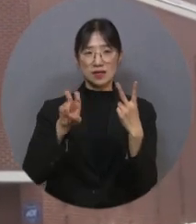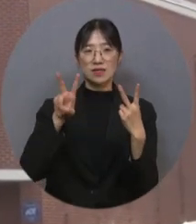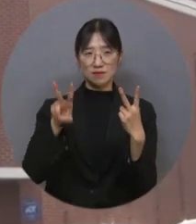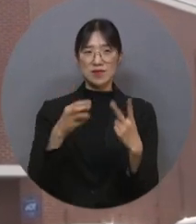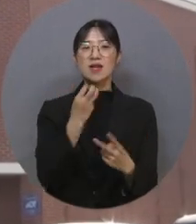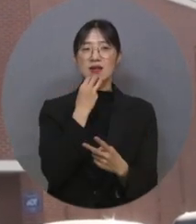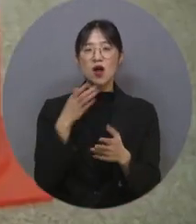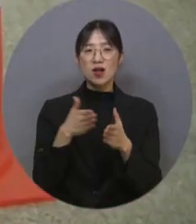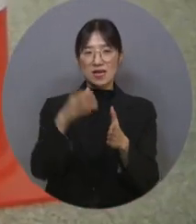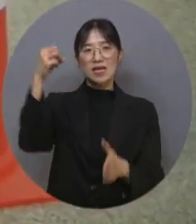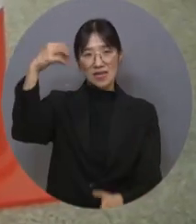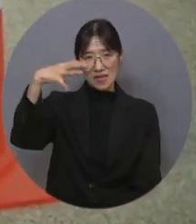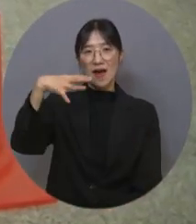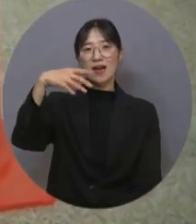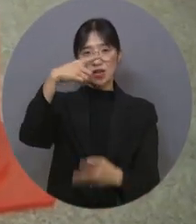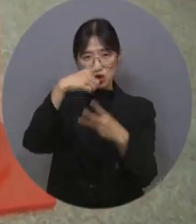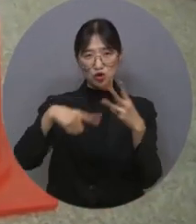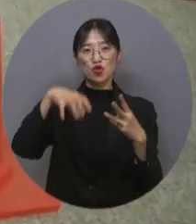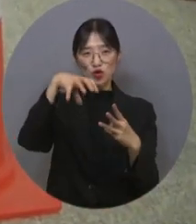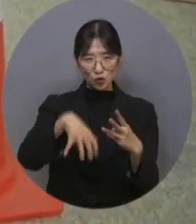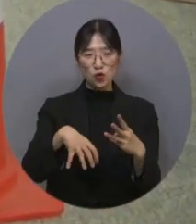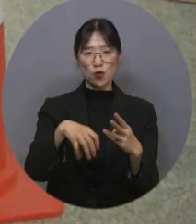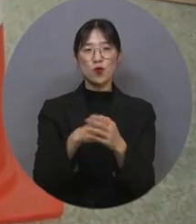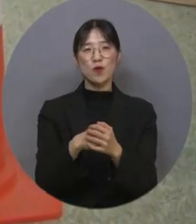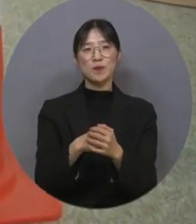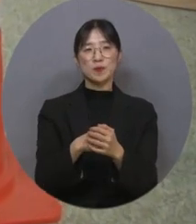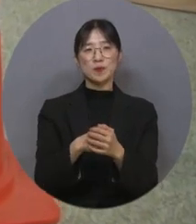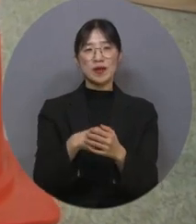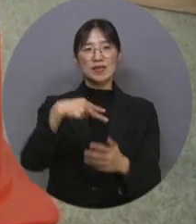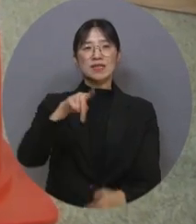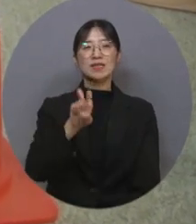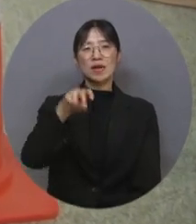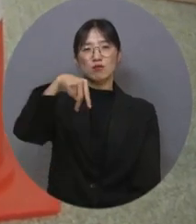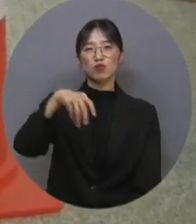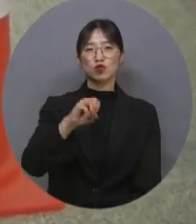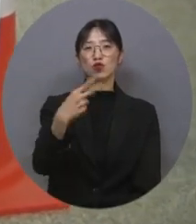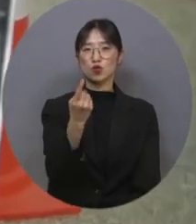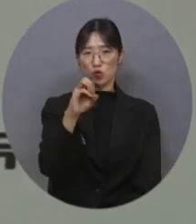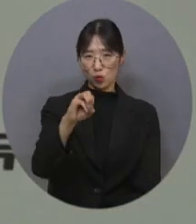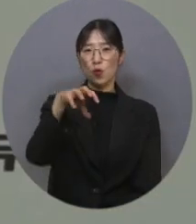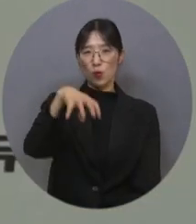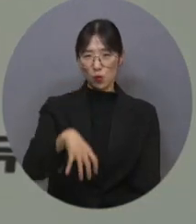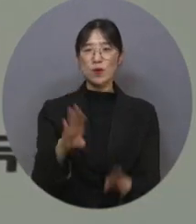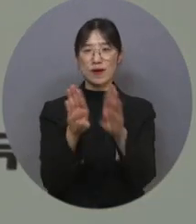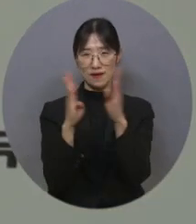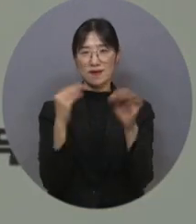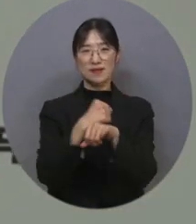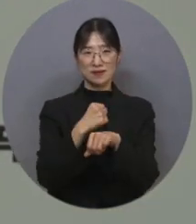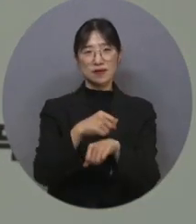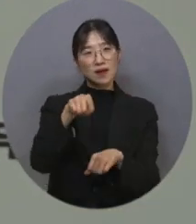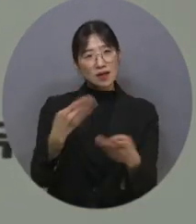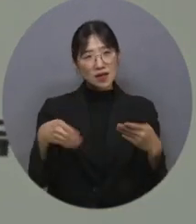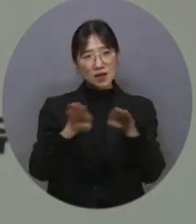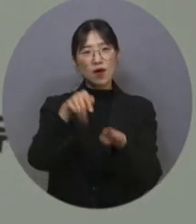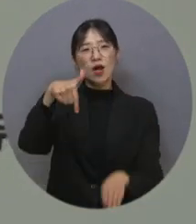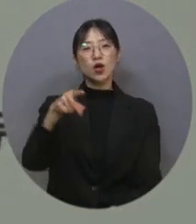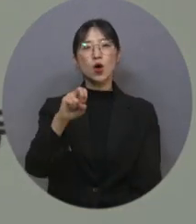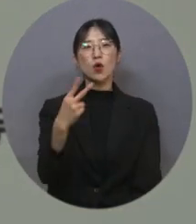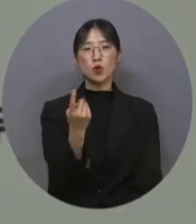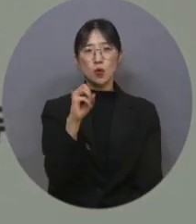아동보호전문기관이 삼숭동 복합커뮤니티센터에서 개관식을 진행했습니다이 기관은